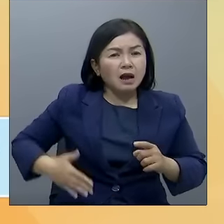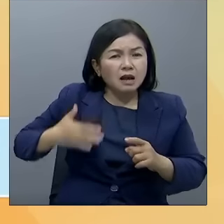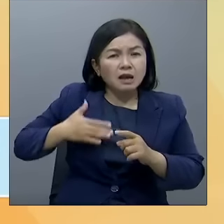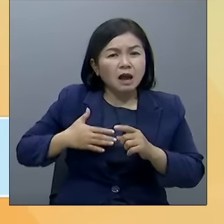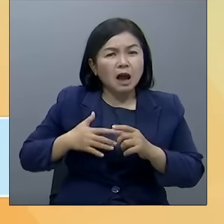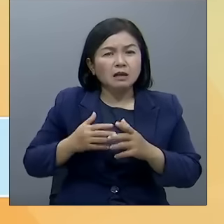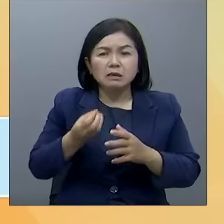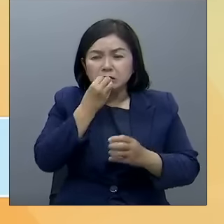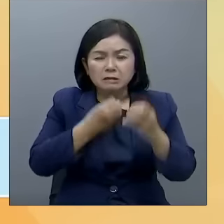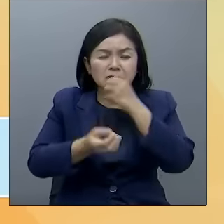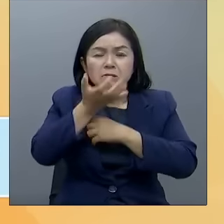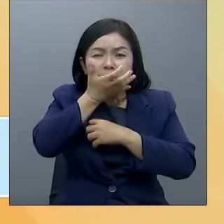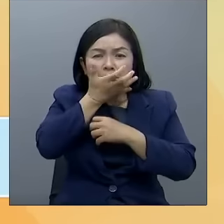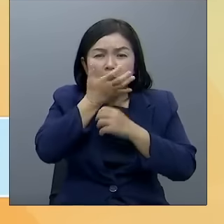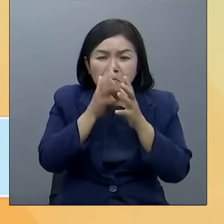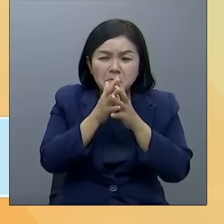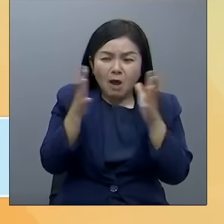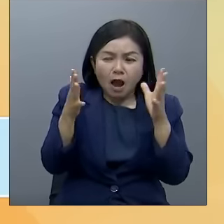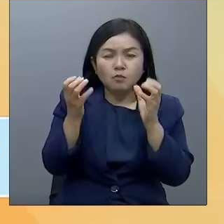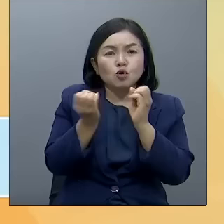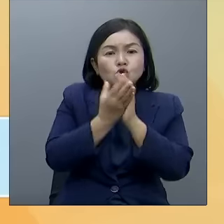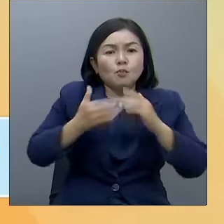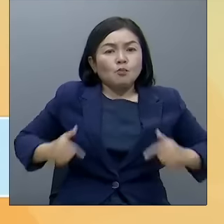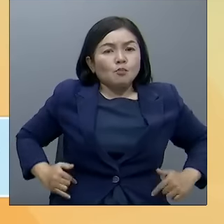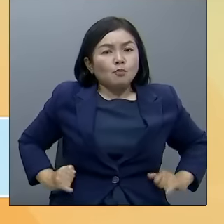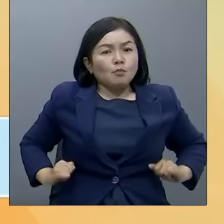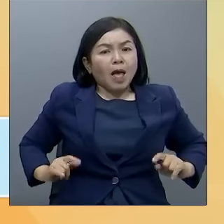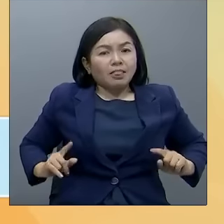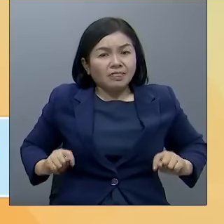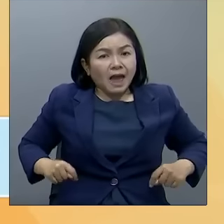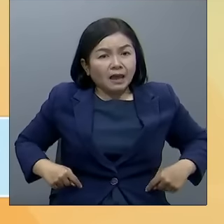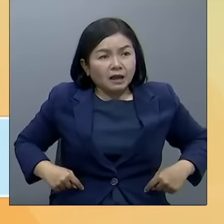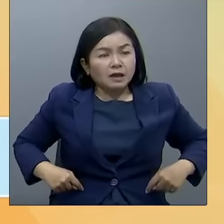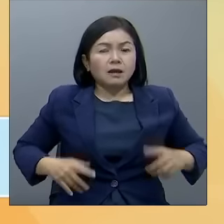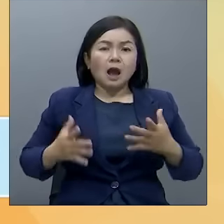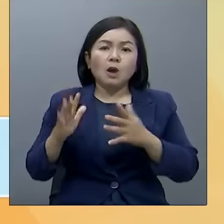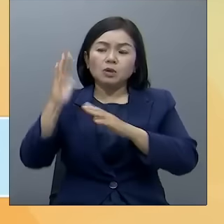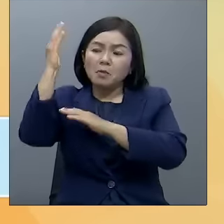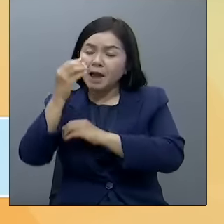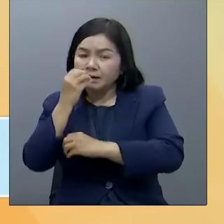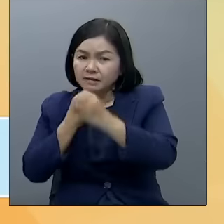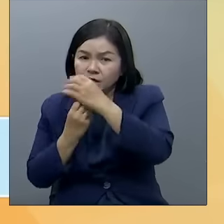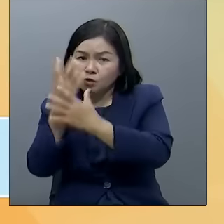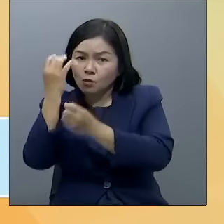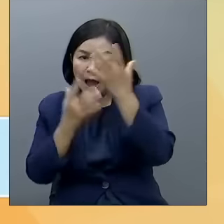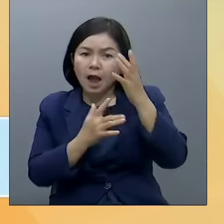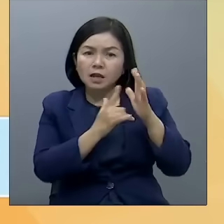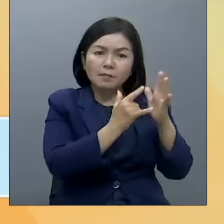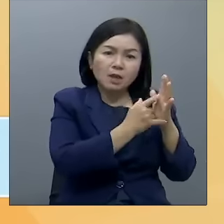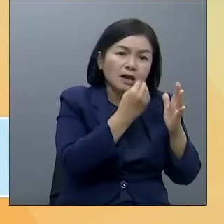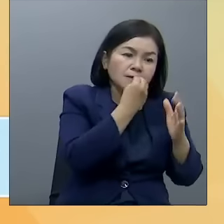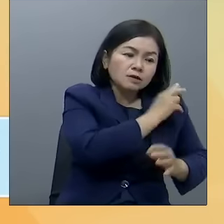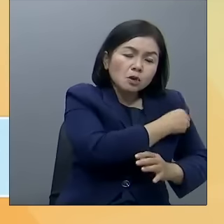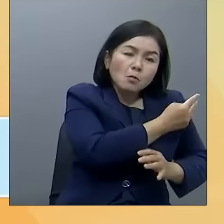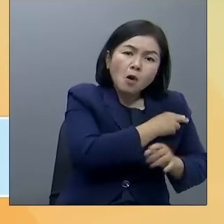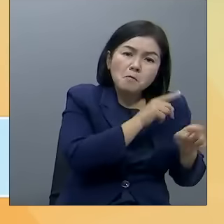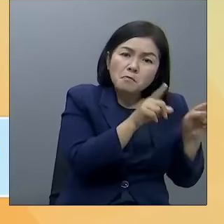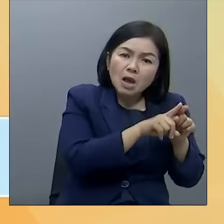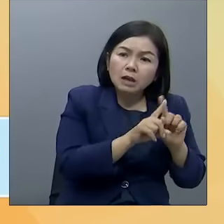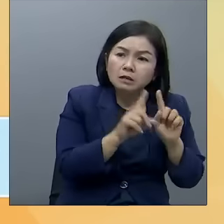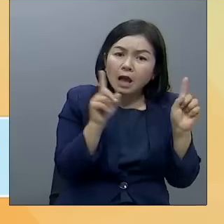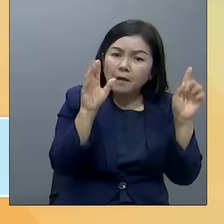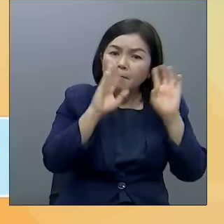ครู่นี ้ใช่ครับ แล้วอาการไตเสื่อมจากสมุนไพรกับไตเสื่อมจากยาแพทย์แผนปัจจุบันที่เรากินเนี่ยมันมีอาการเหมือนกันไหมครับหรือว่าคนละ